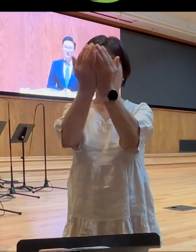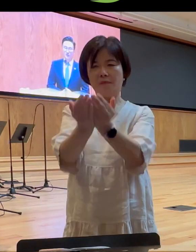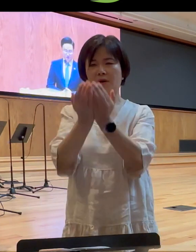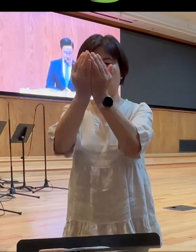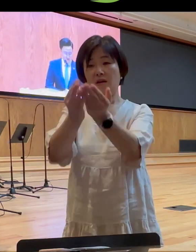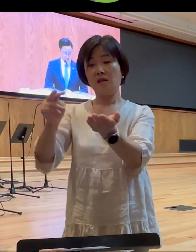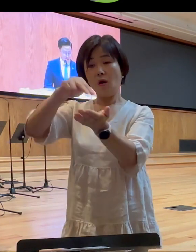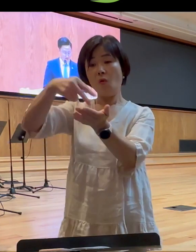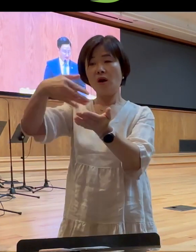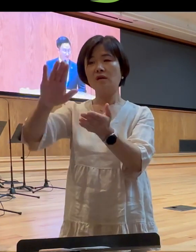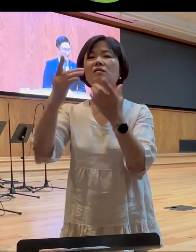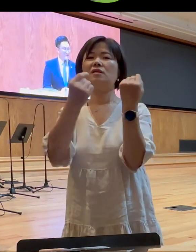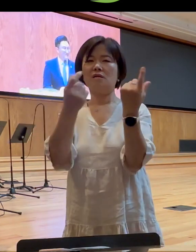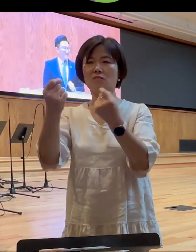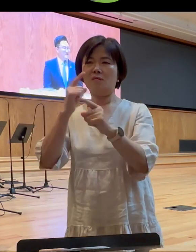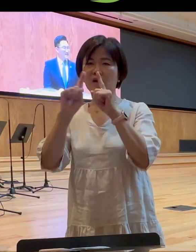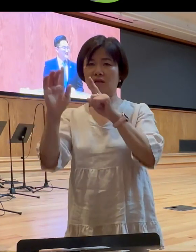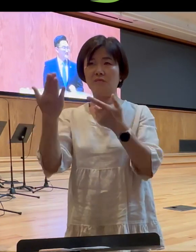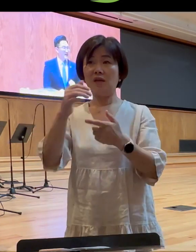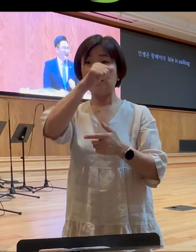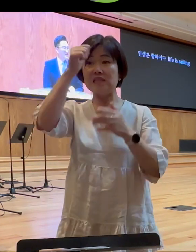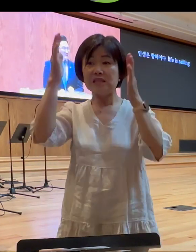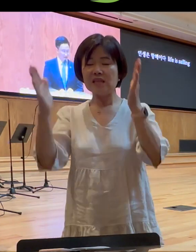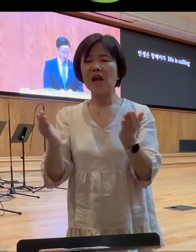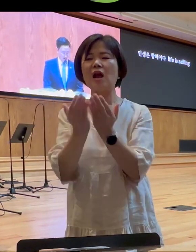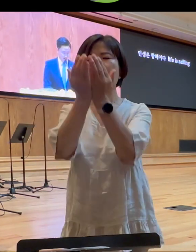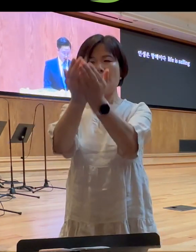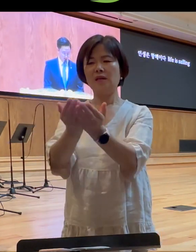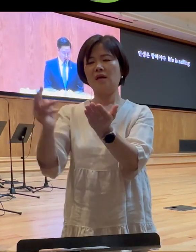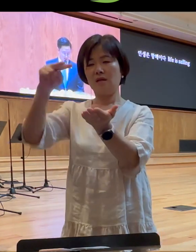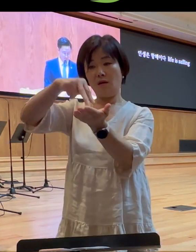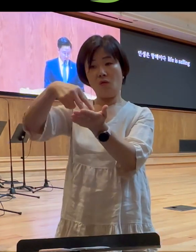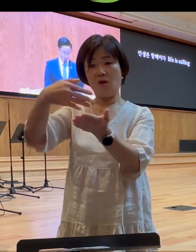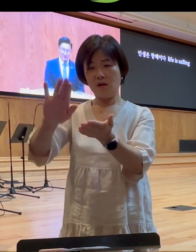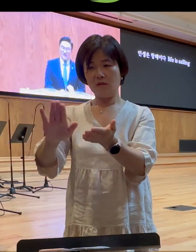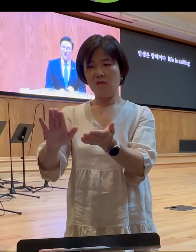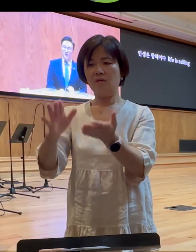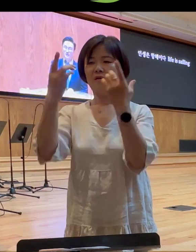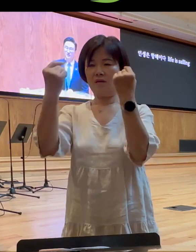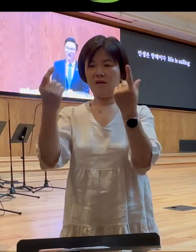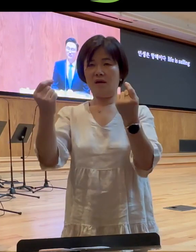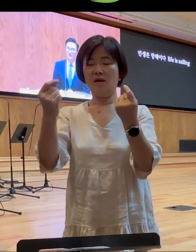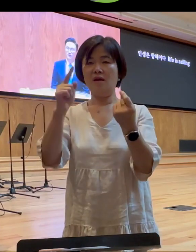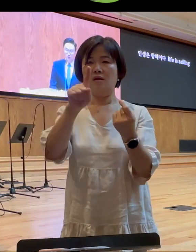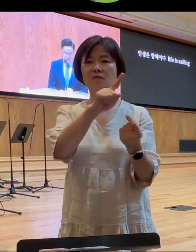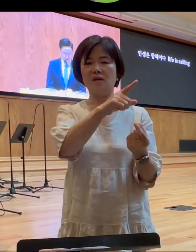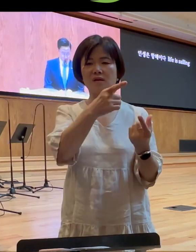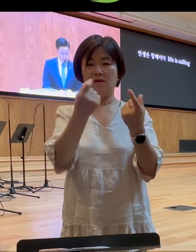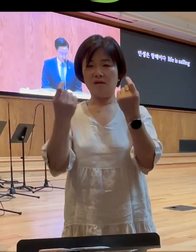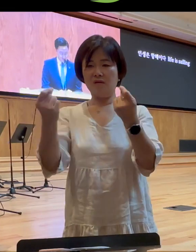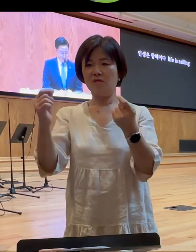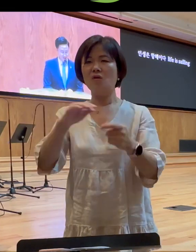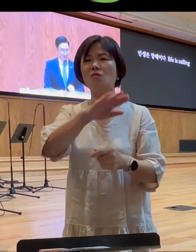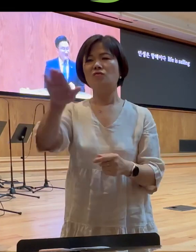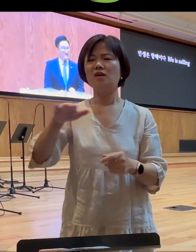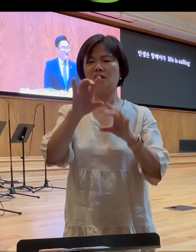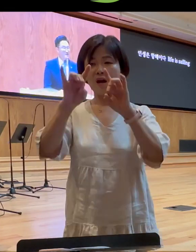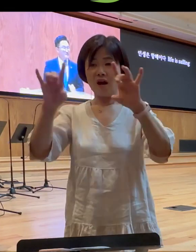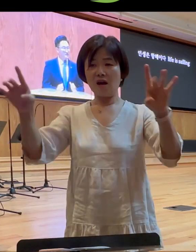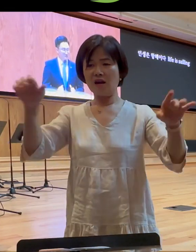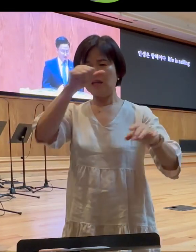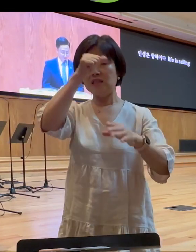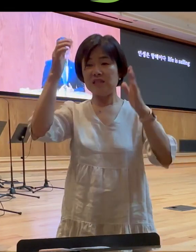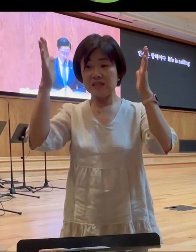빗대어서 표현했습니다. 인생은 항해이다. 이런 점에서 우리는 각자